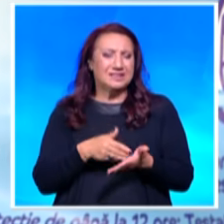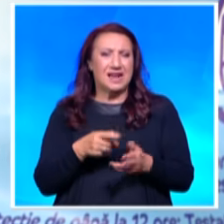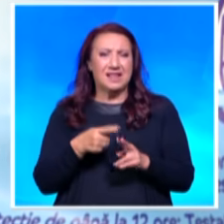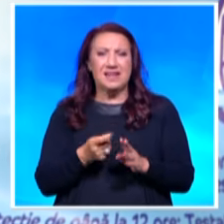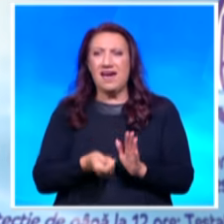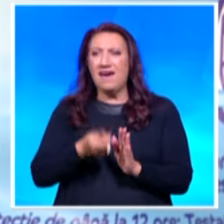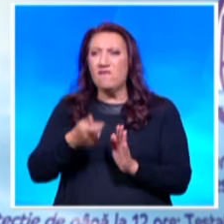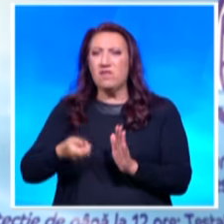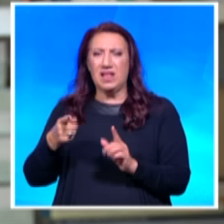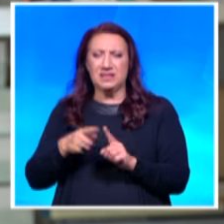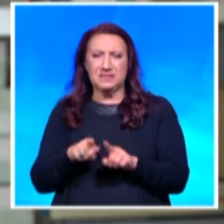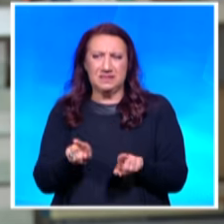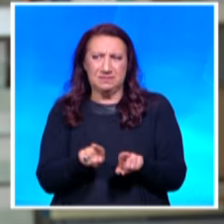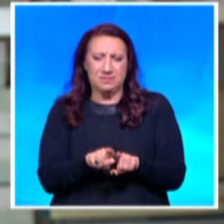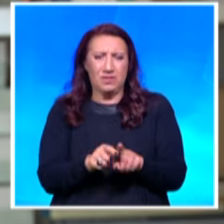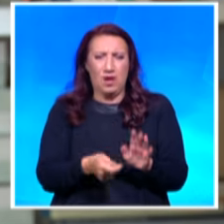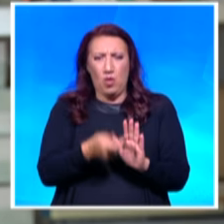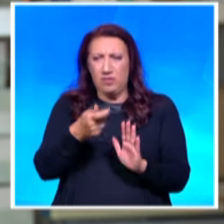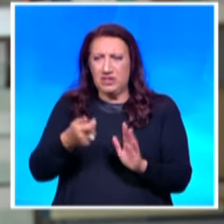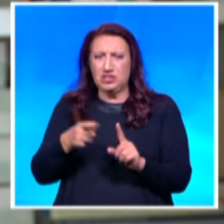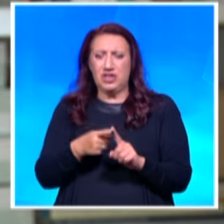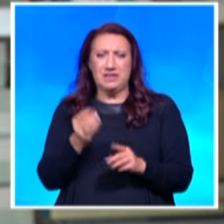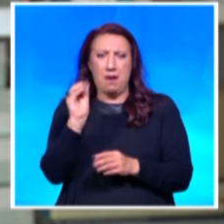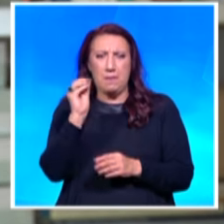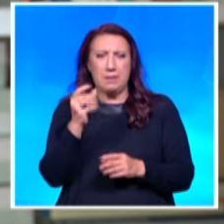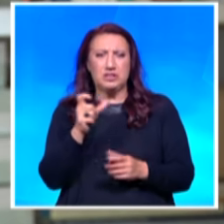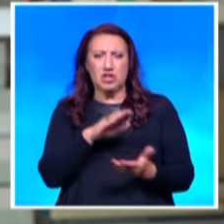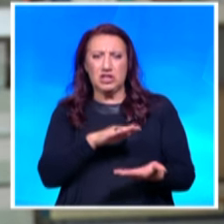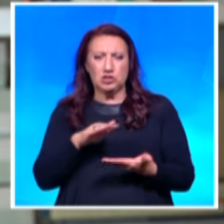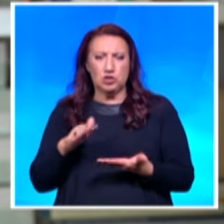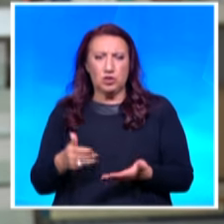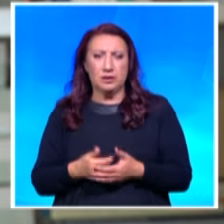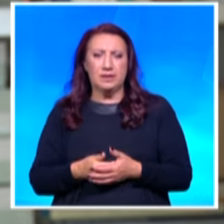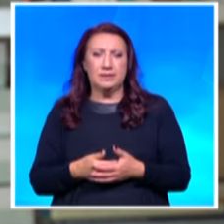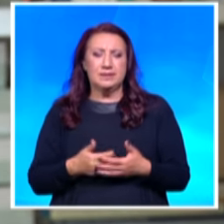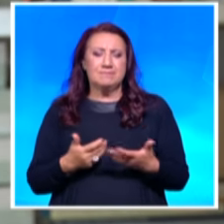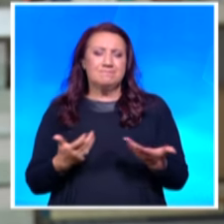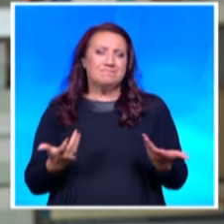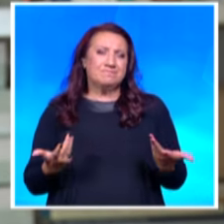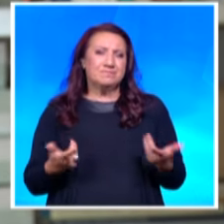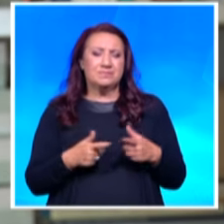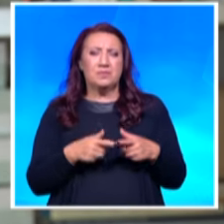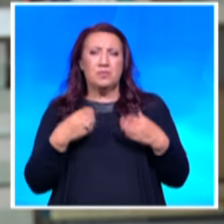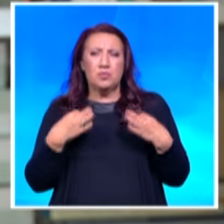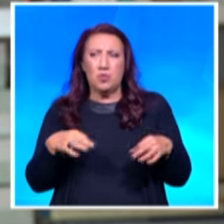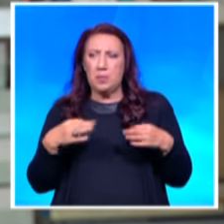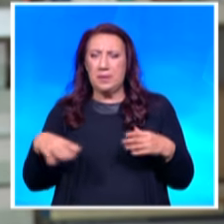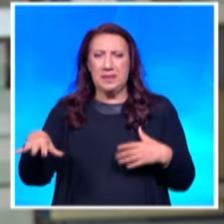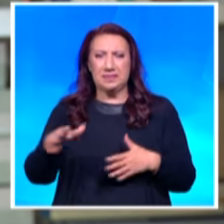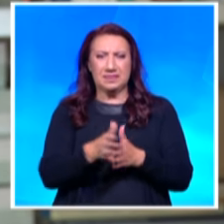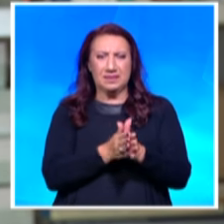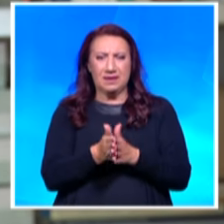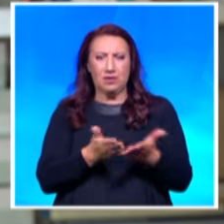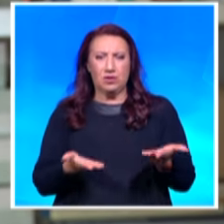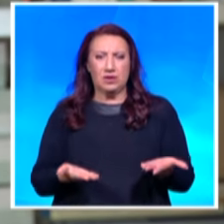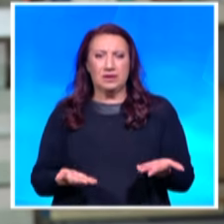бебешките и детските стоки. За много бедни домакинства с деца най-вероятно ще има някакъв така доста отчетлив ефект в домакинския бюджет, но по